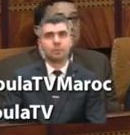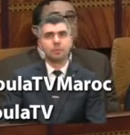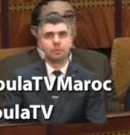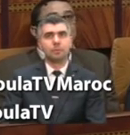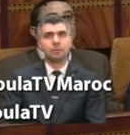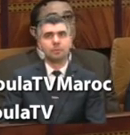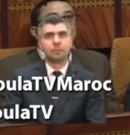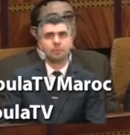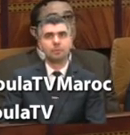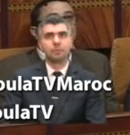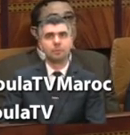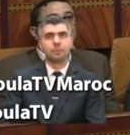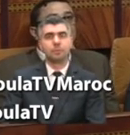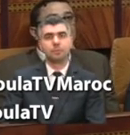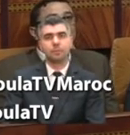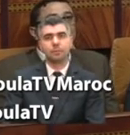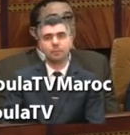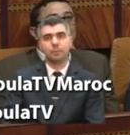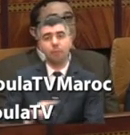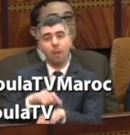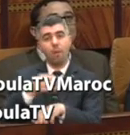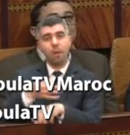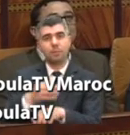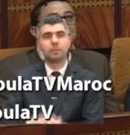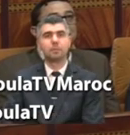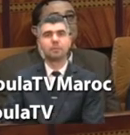انتهى الوقت. معذرة معذرة.